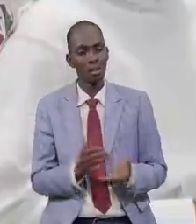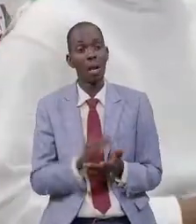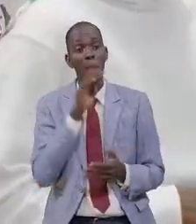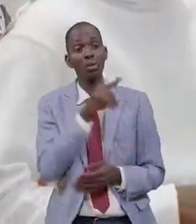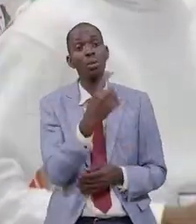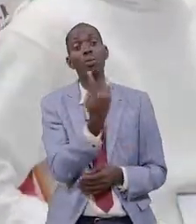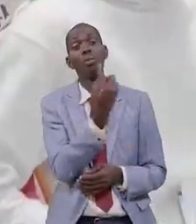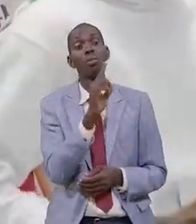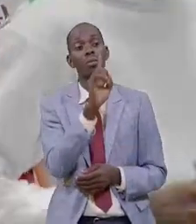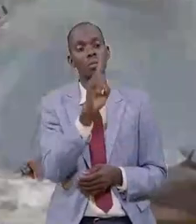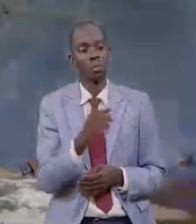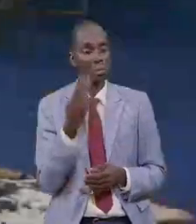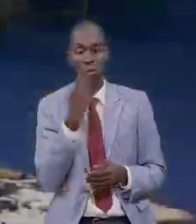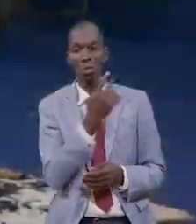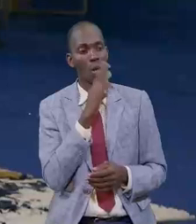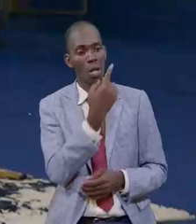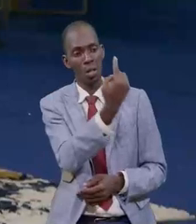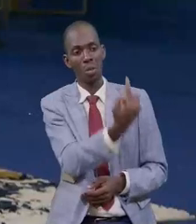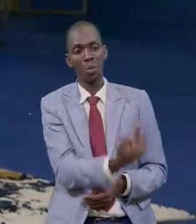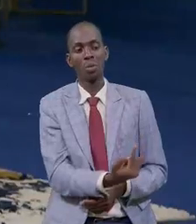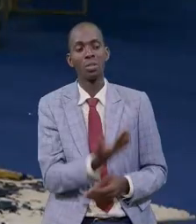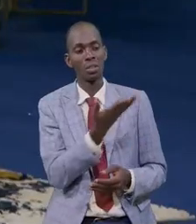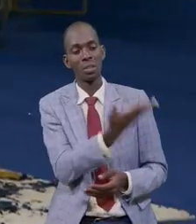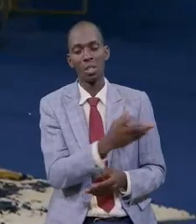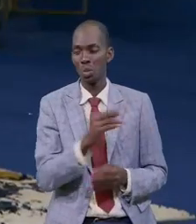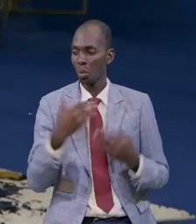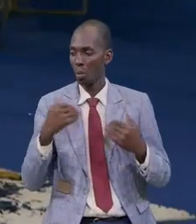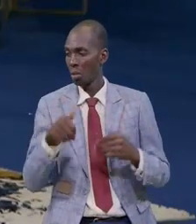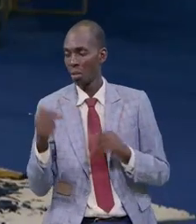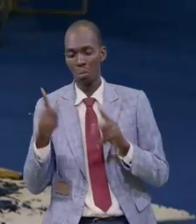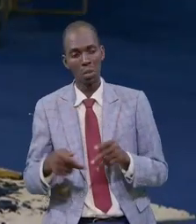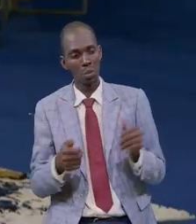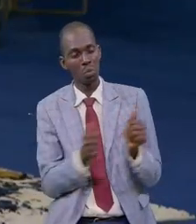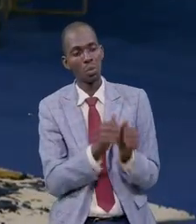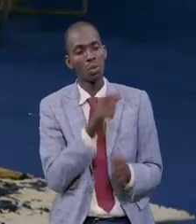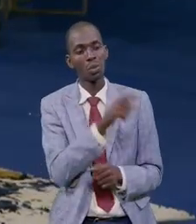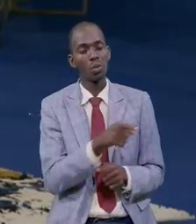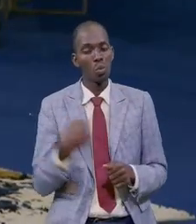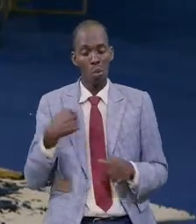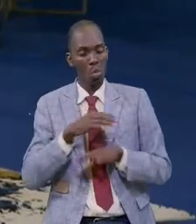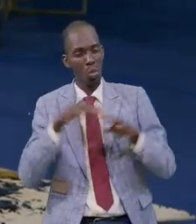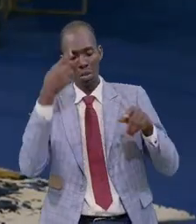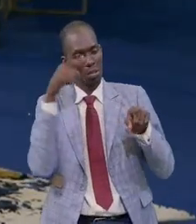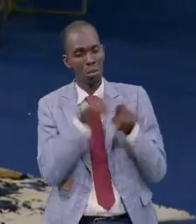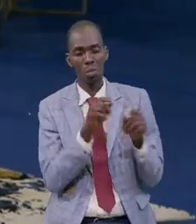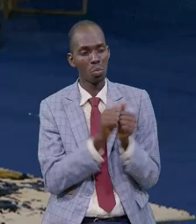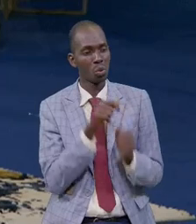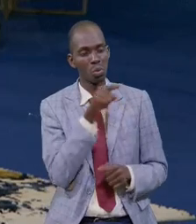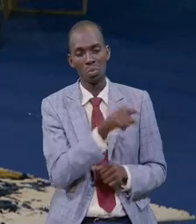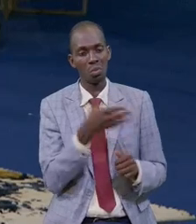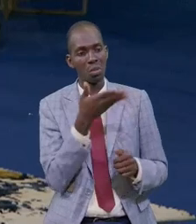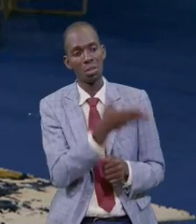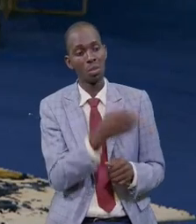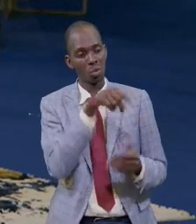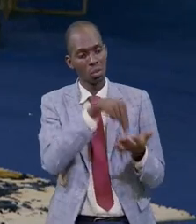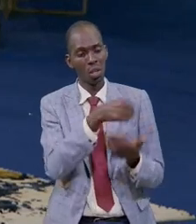pourquoi tu es tout seul tu tiens seul et ne sont pas d'accord avec toi vous devez être ferme